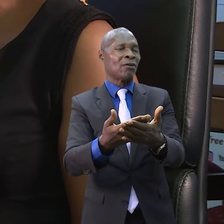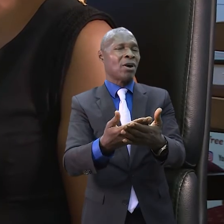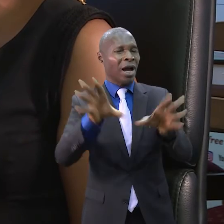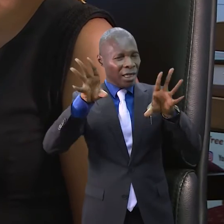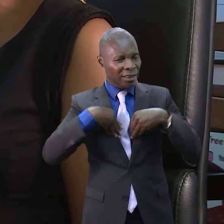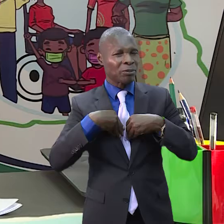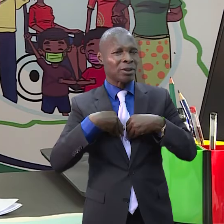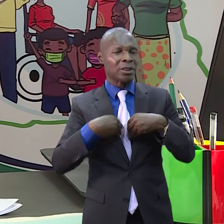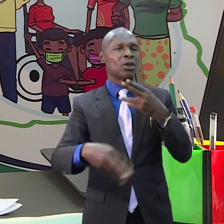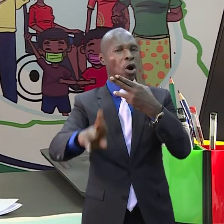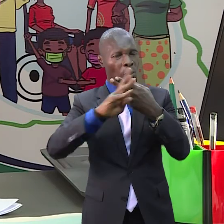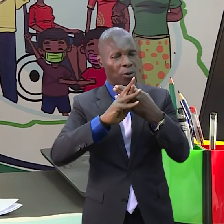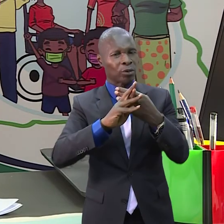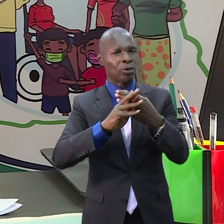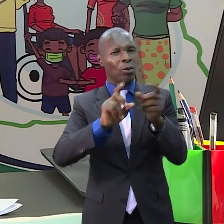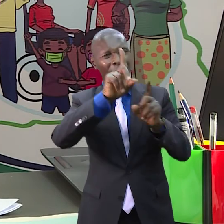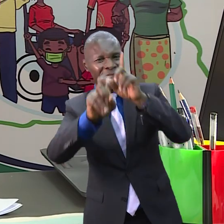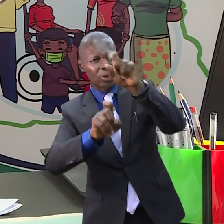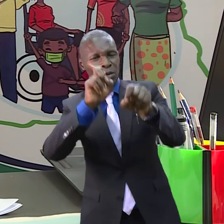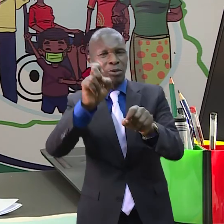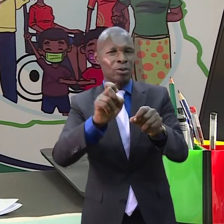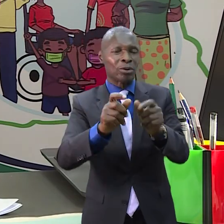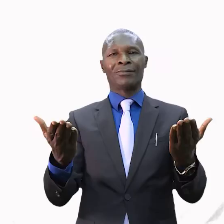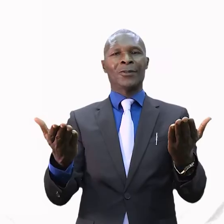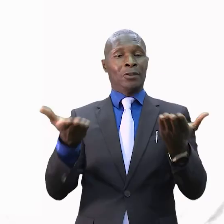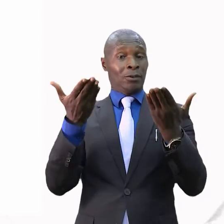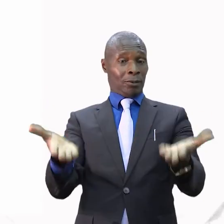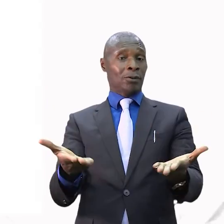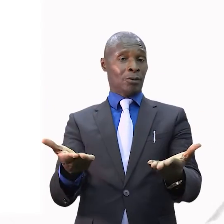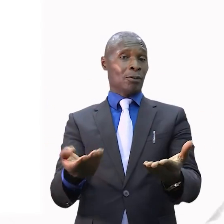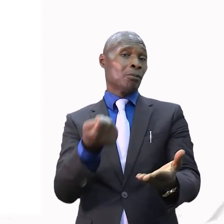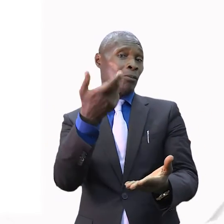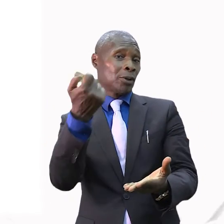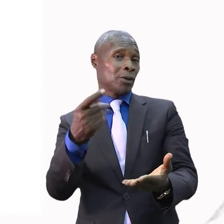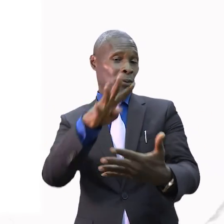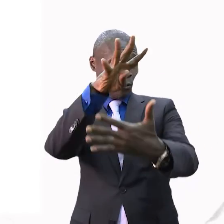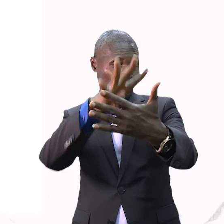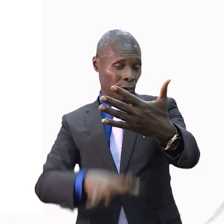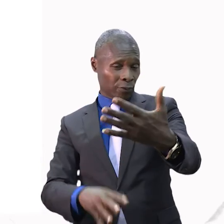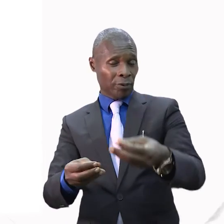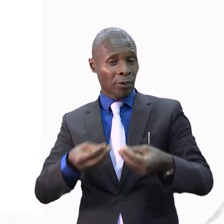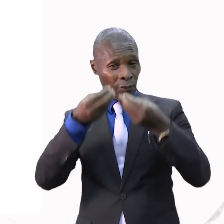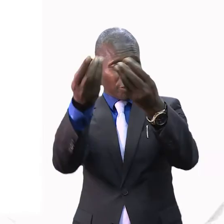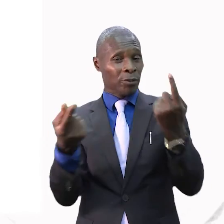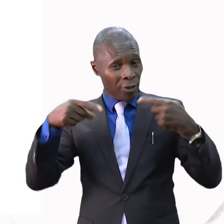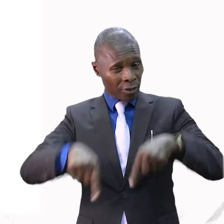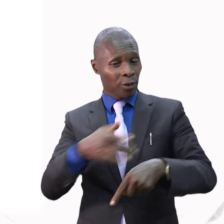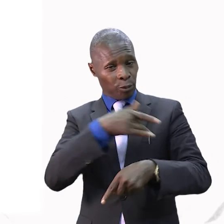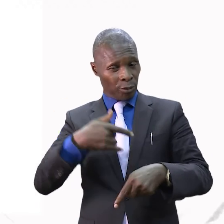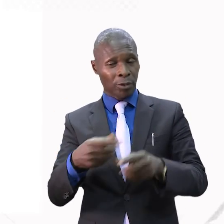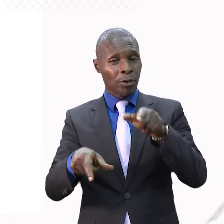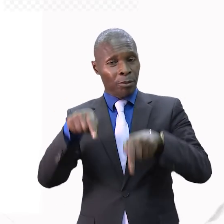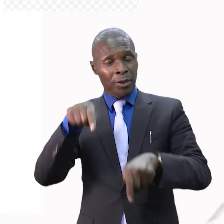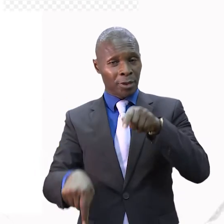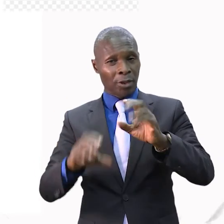aux préoccupations de nos différents téléspectateurs. Merci beaucoup. Ce micro-programme vous a été présenté par le ministère de la Santé